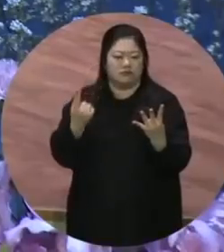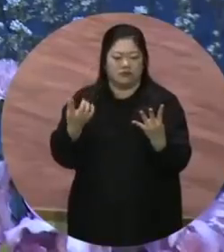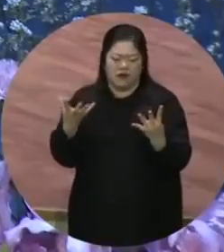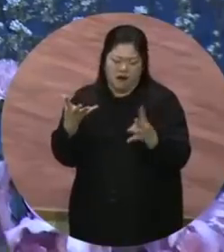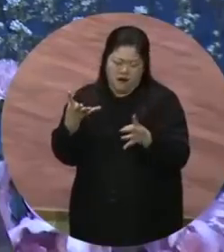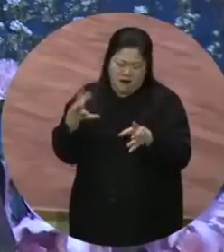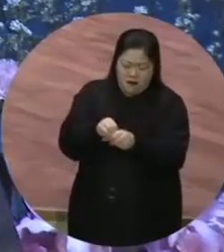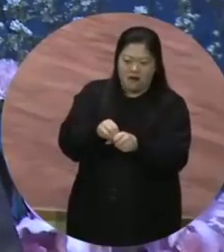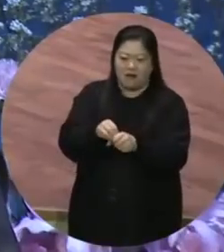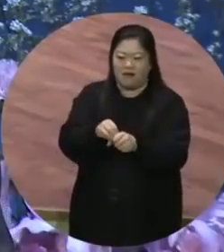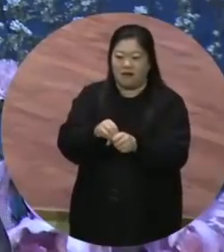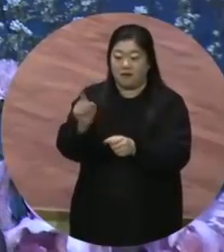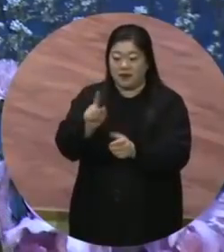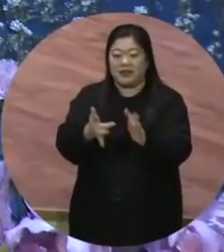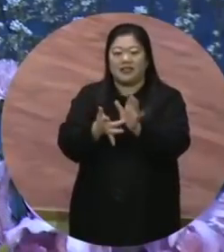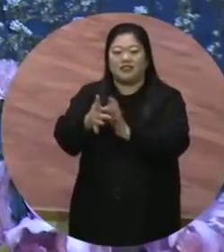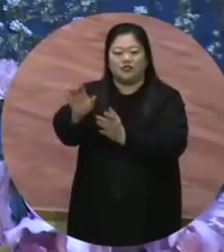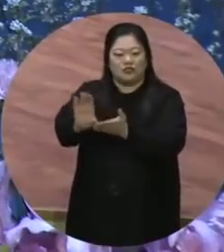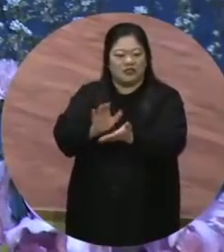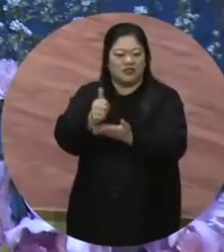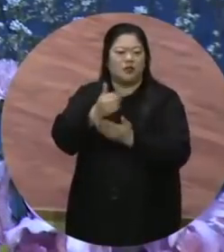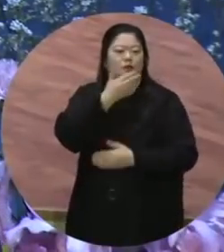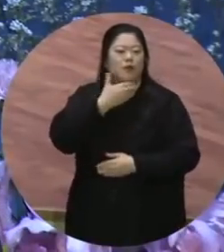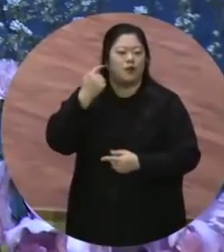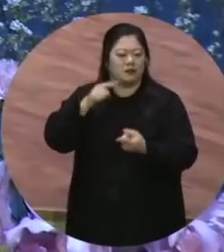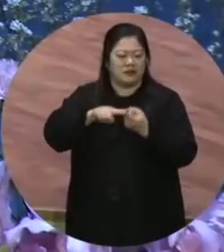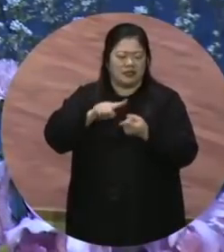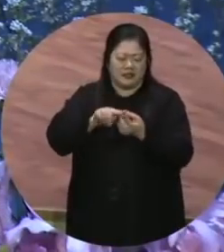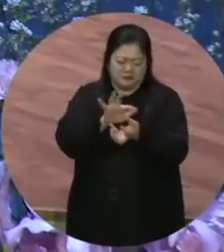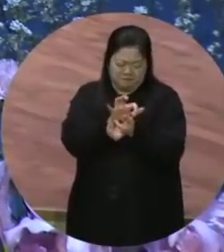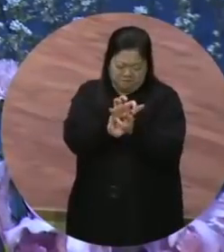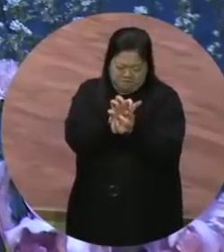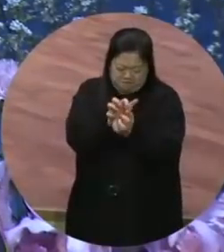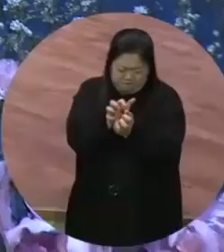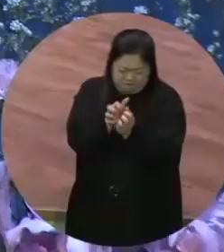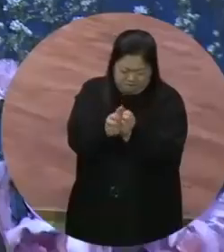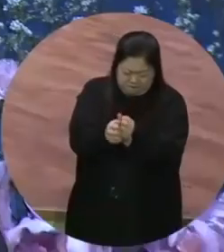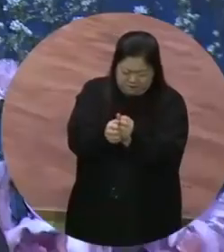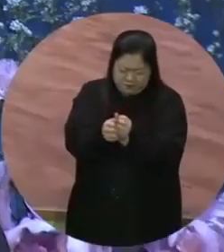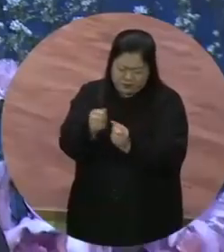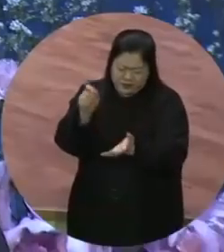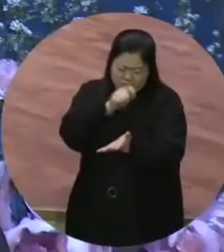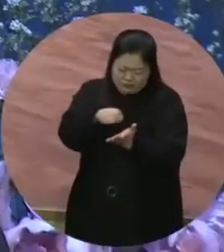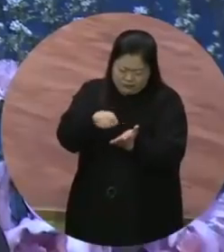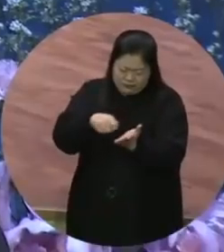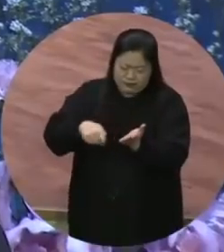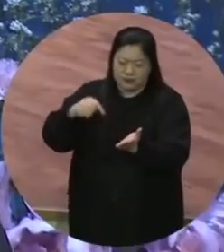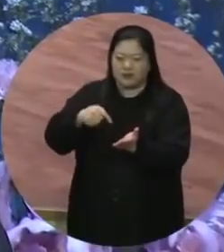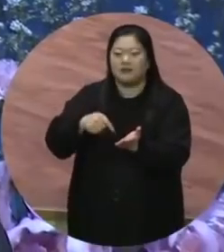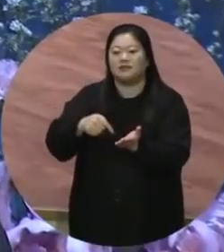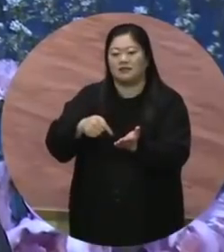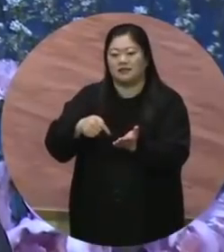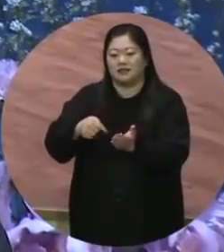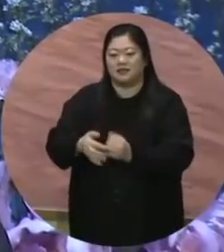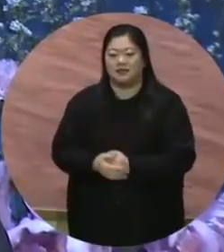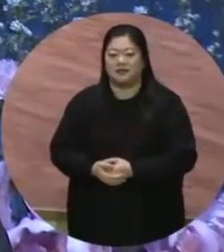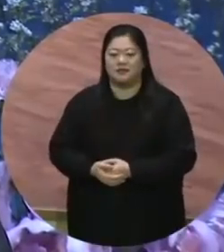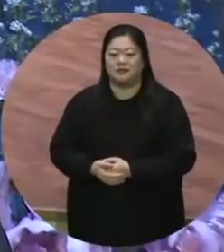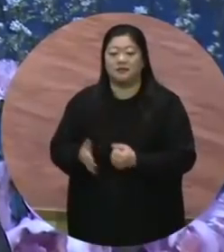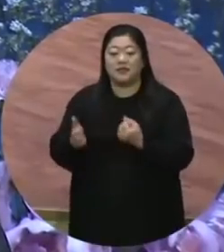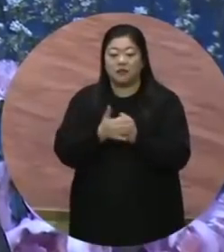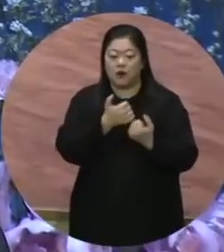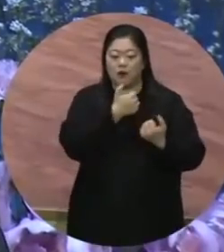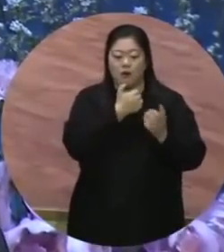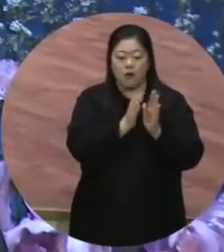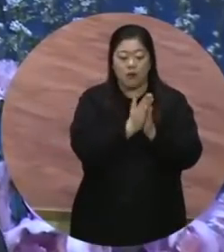예수 그리스도의 복음에 대해서 심도 있게 다루었기 때문에 사도